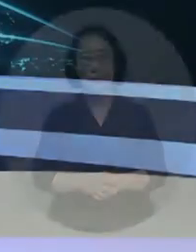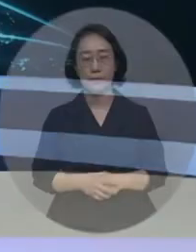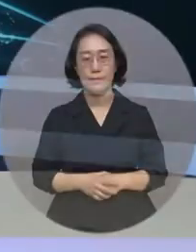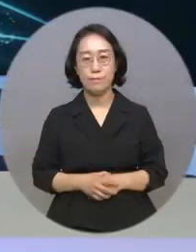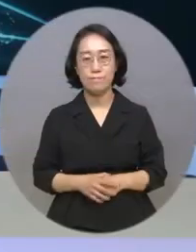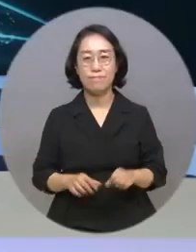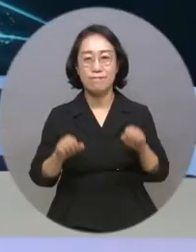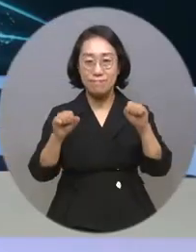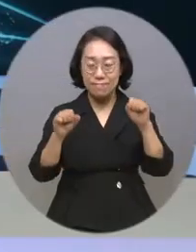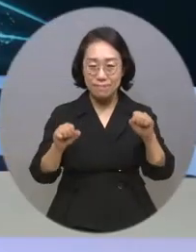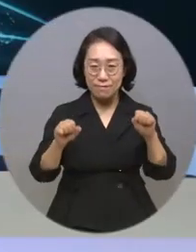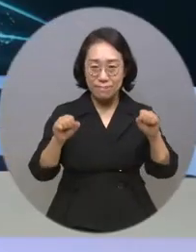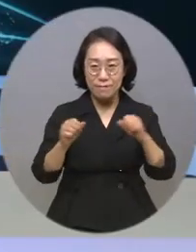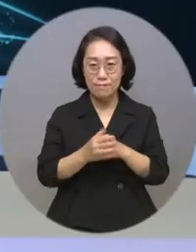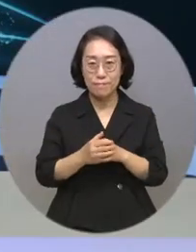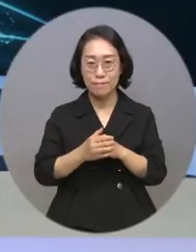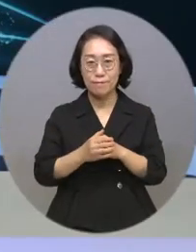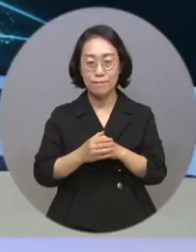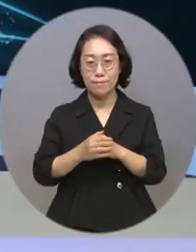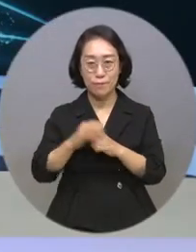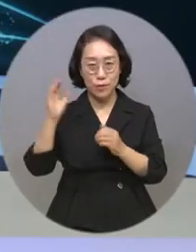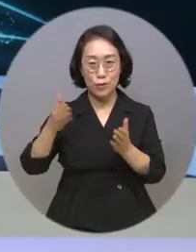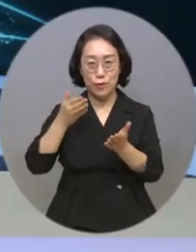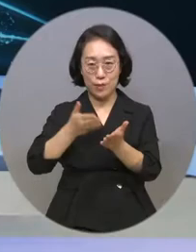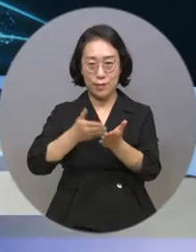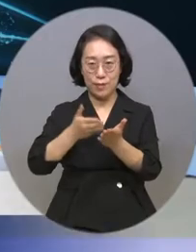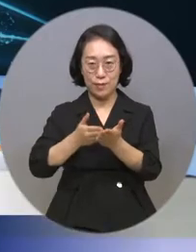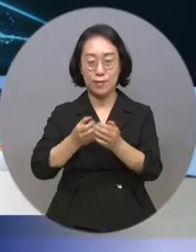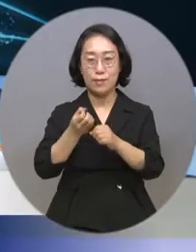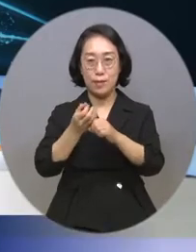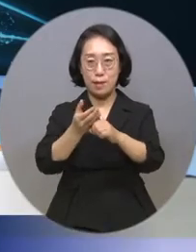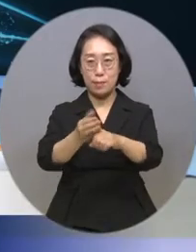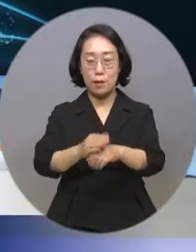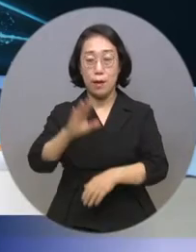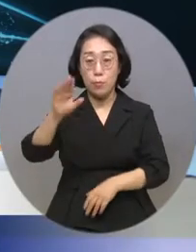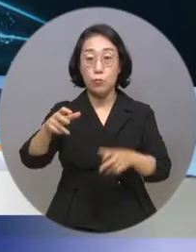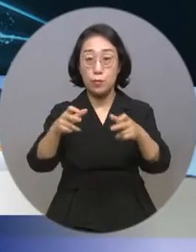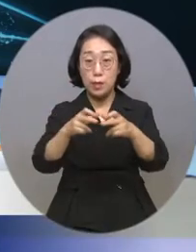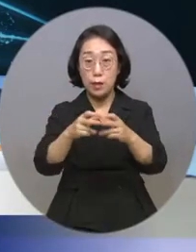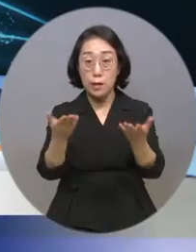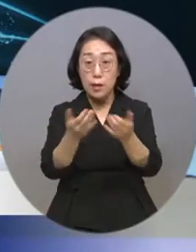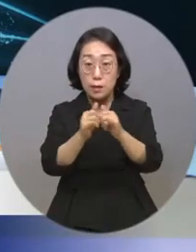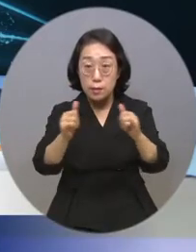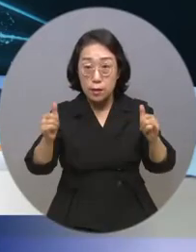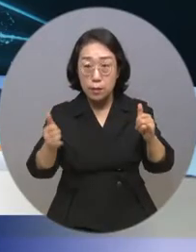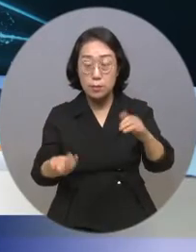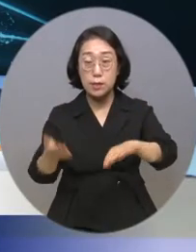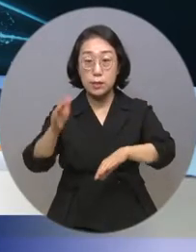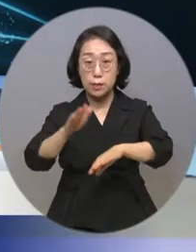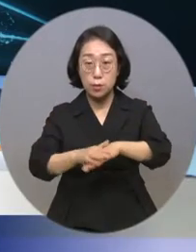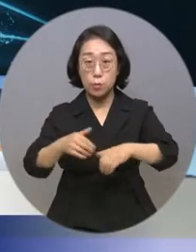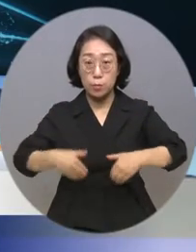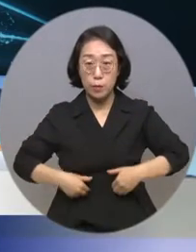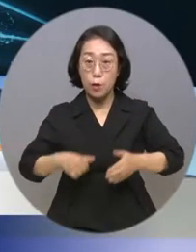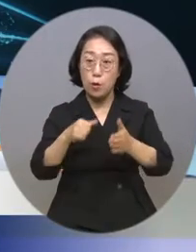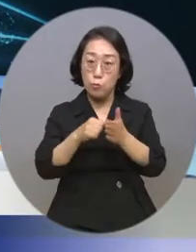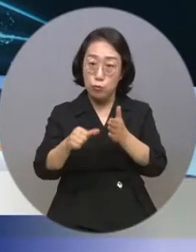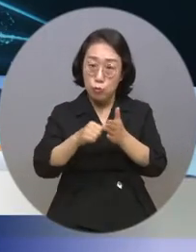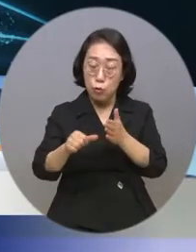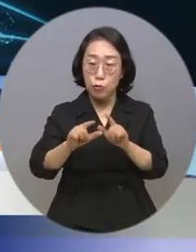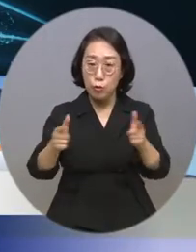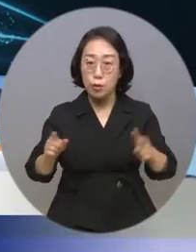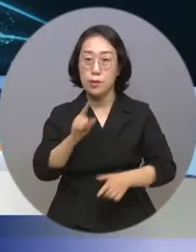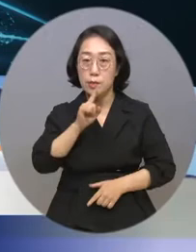시청자 여러분 안녕하십니까 복지 tv 뉴스 입니다 앞으로 장애인 근로자가 직접 필요한 보조공학기기 를